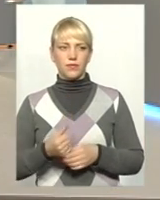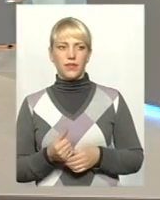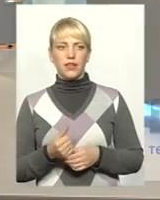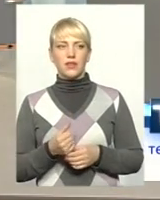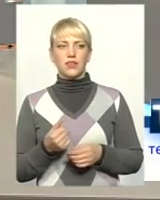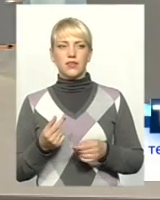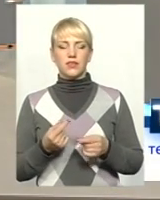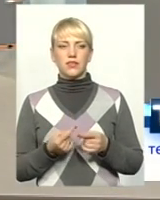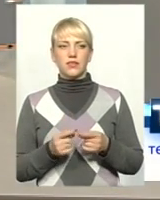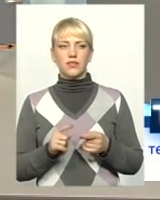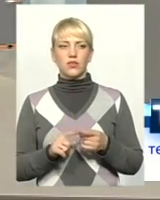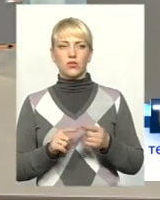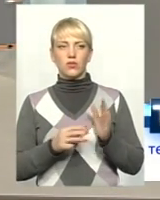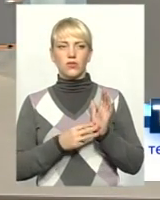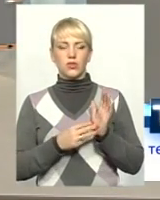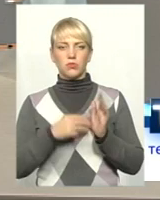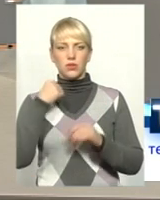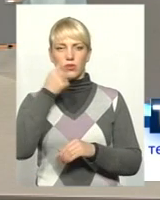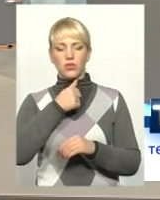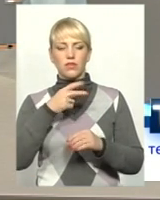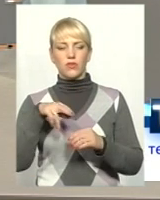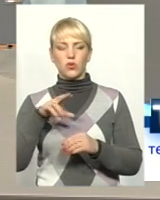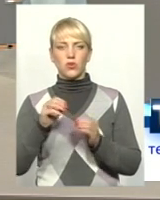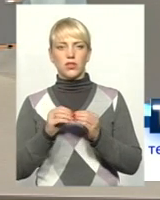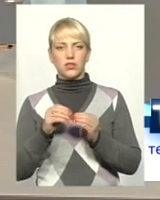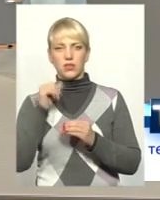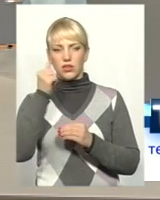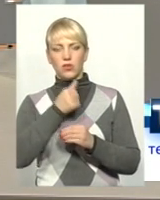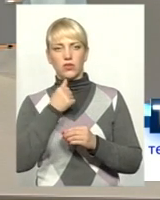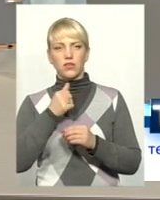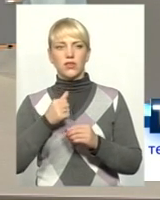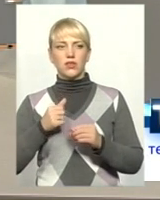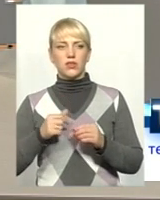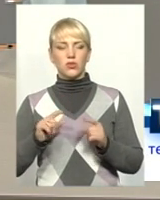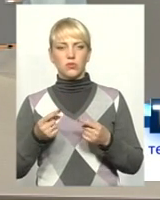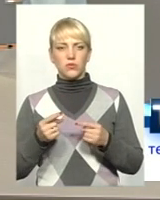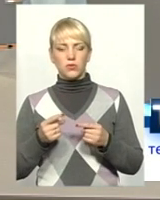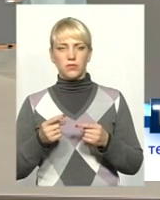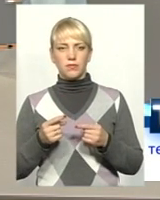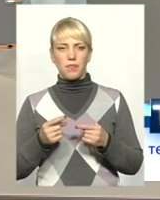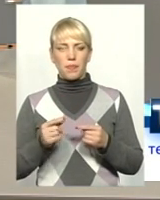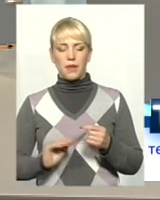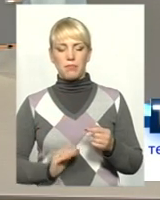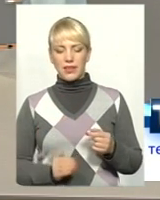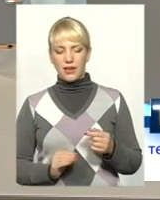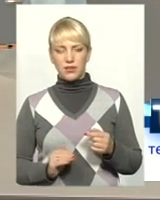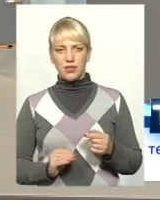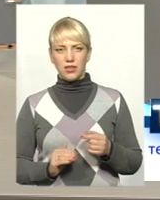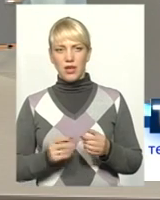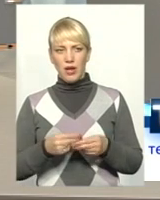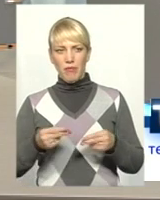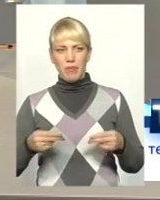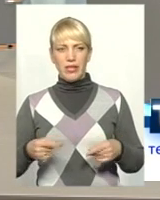до 8 років, до 8-10 років. Тому підрядник, підписавши